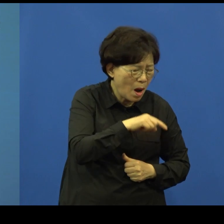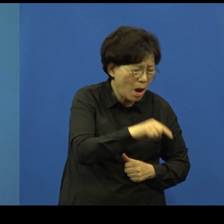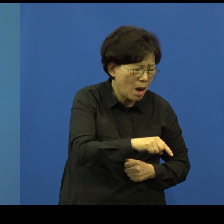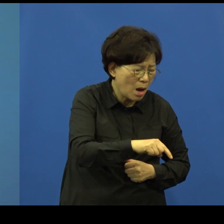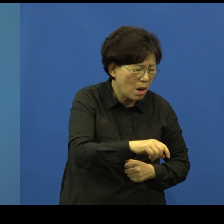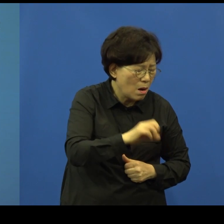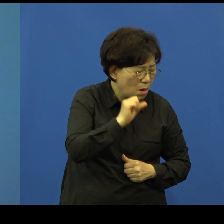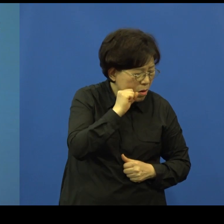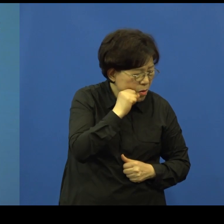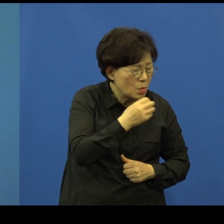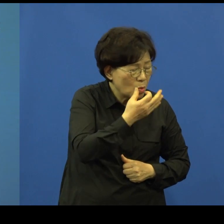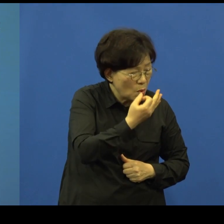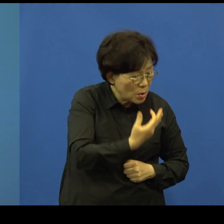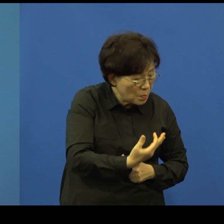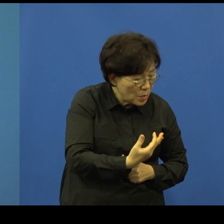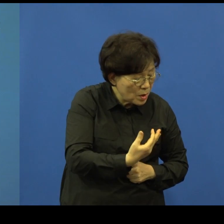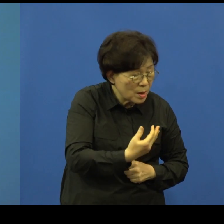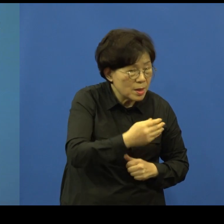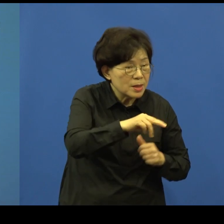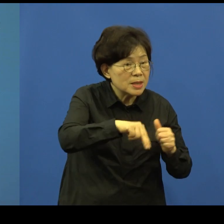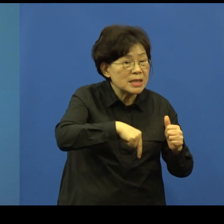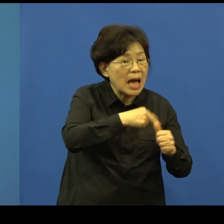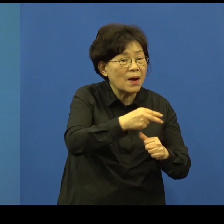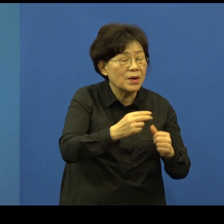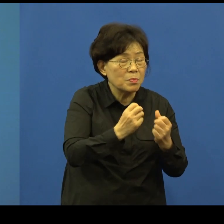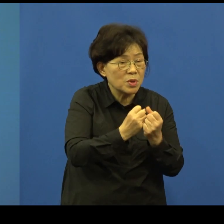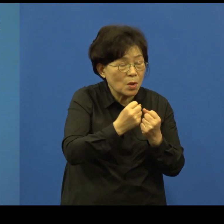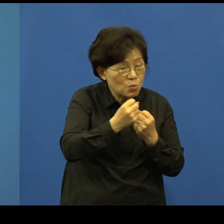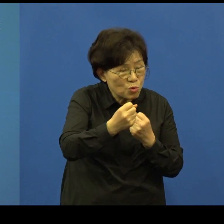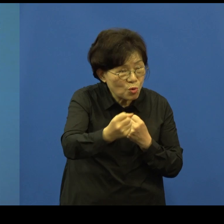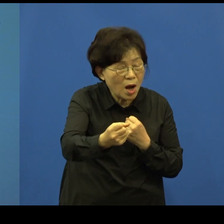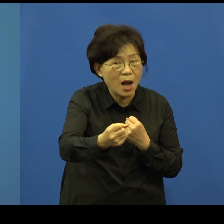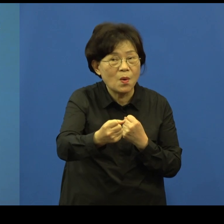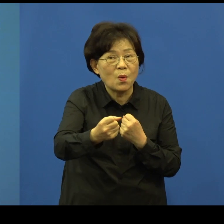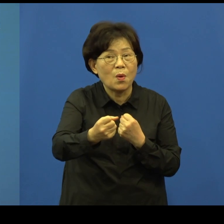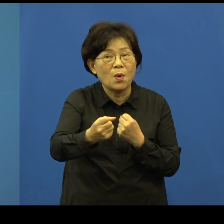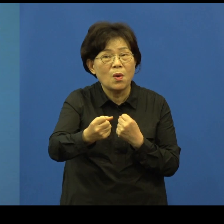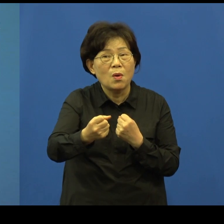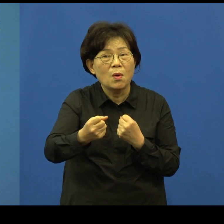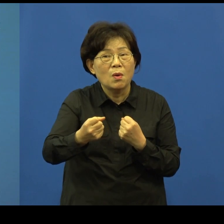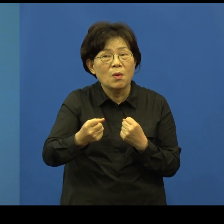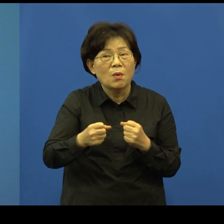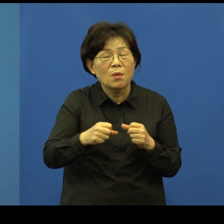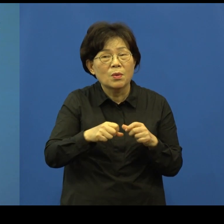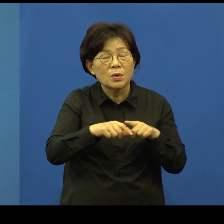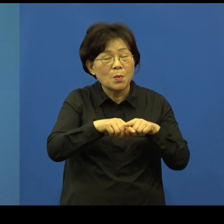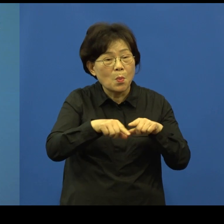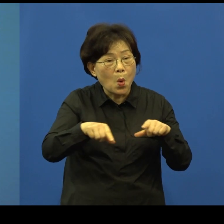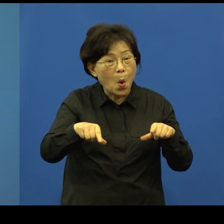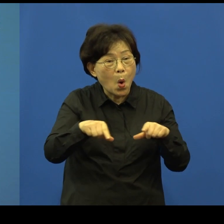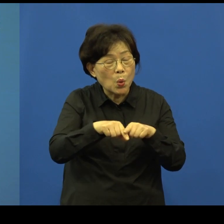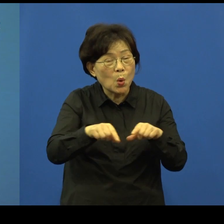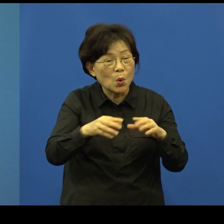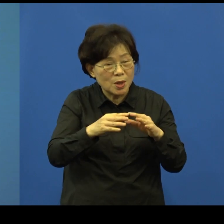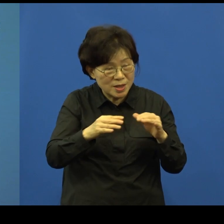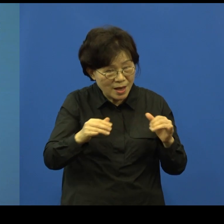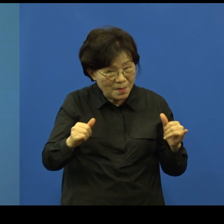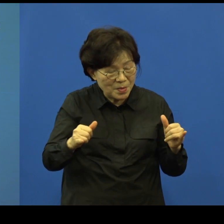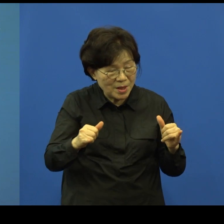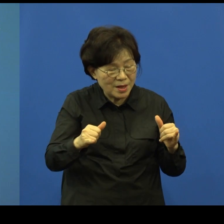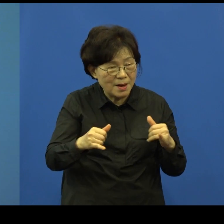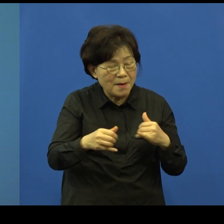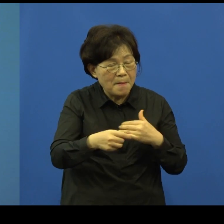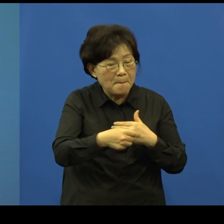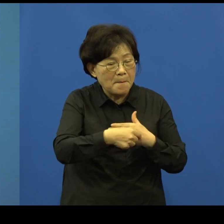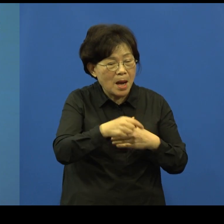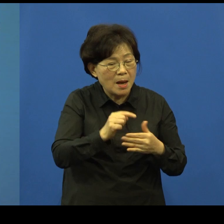굉장히 안 좋은 일이 막 일어나고 있어요. 상황은. 그럼 보통 우리는 이제 눌리죠. 안 좋은